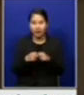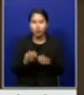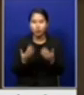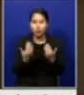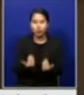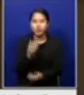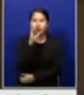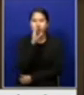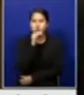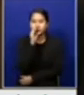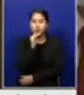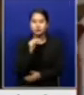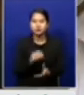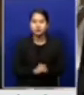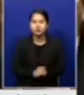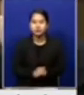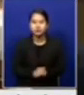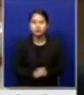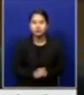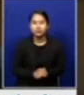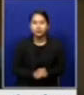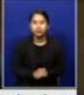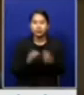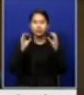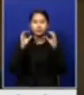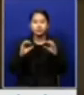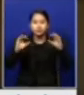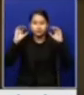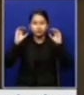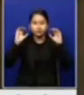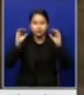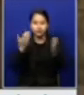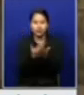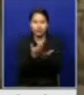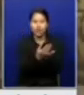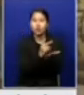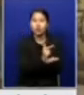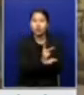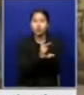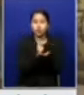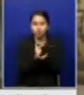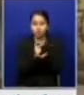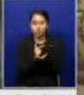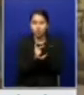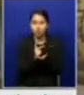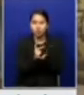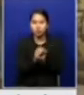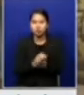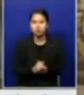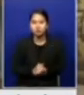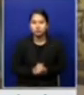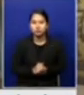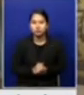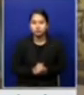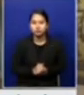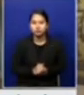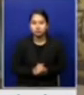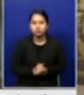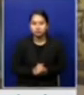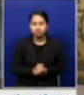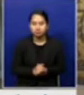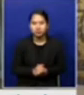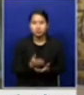รัฐบาลกู้เงินมาจำนวนมหาศาลนั้นแน่นอนที่สุดถามว่